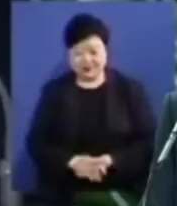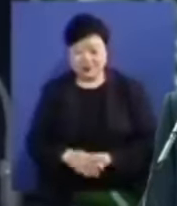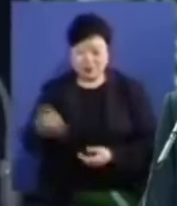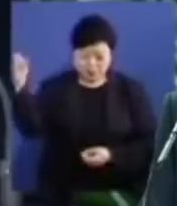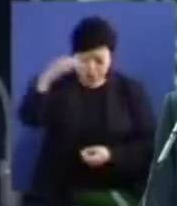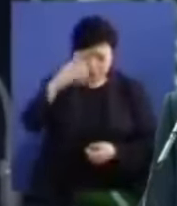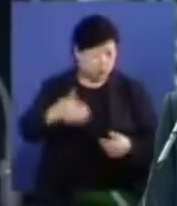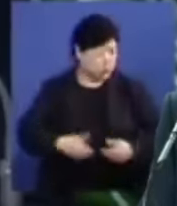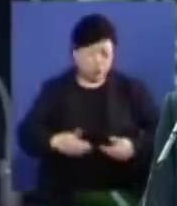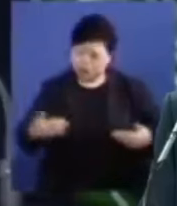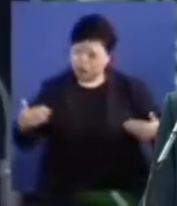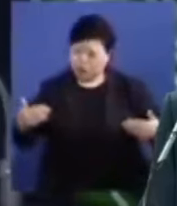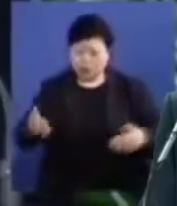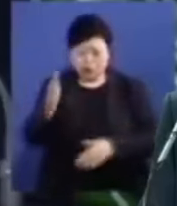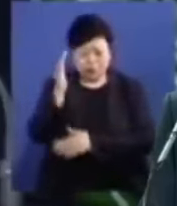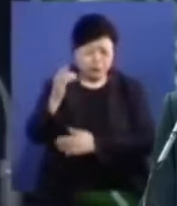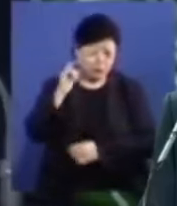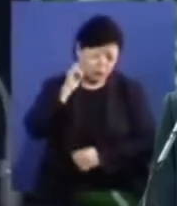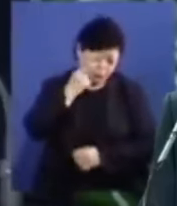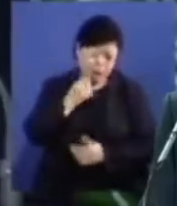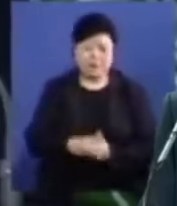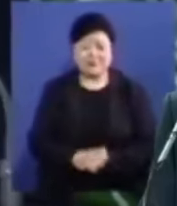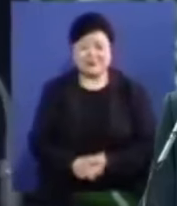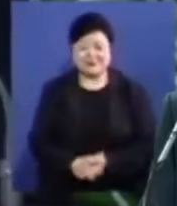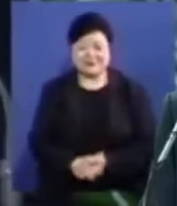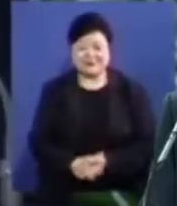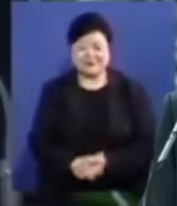빛이 어떤 것인지 설명해도 못 알아듣습니다.